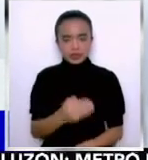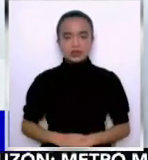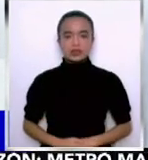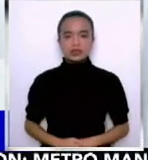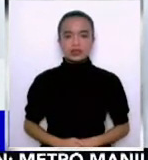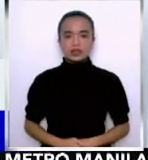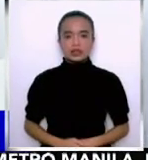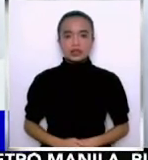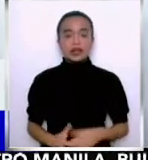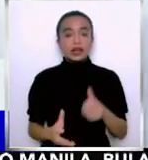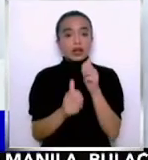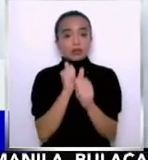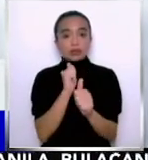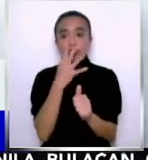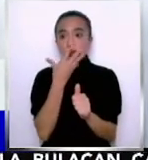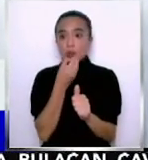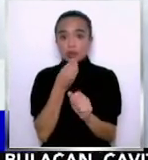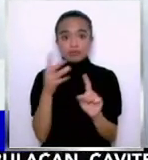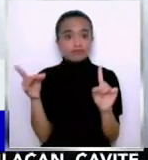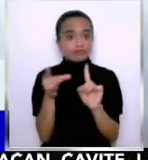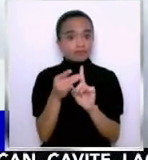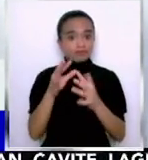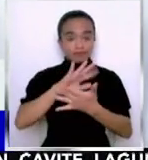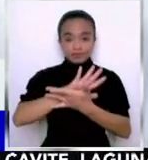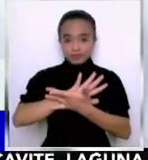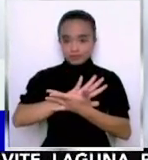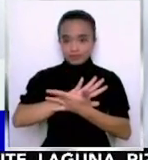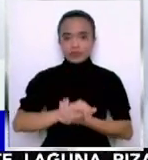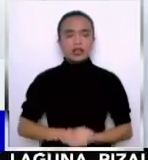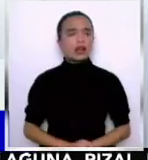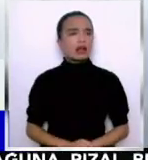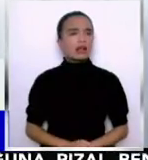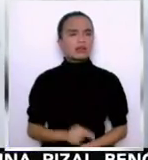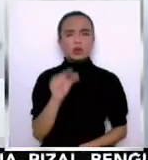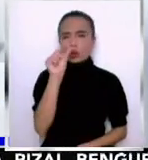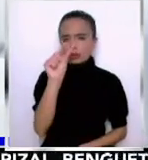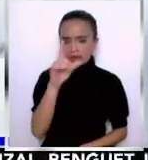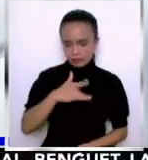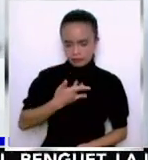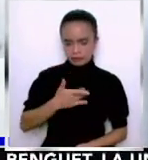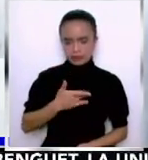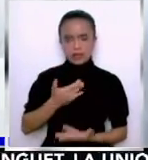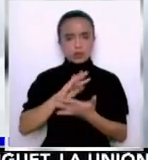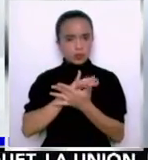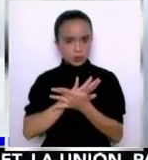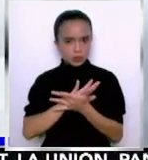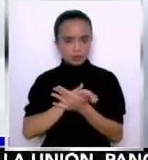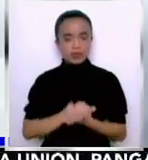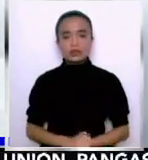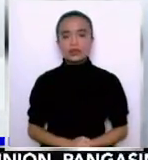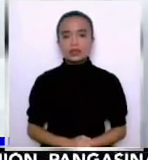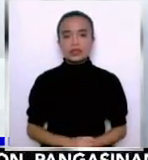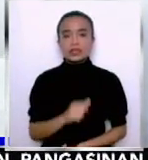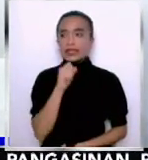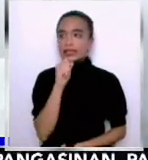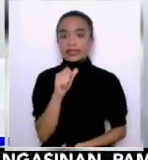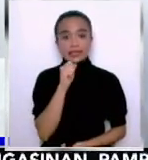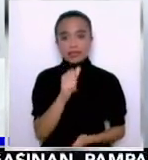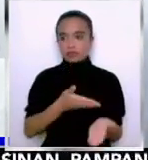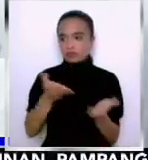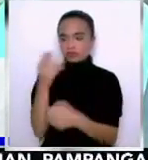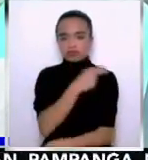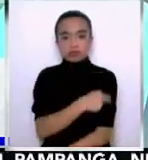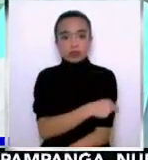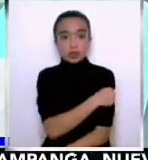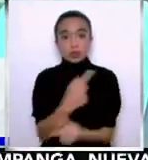mga nagpa-positive ay with mild and symptoms lang. So instead na magpa-admit, nag-self-quarantine na lang